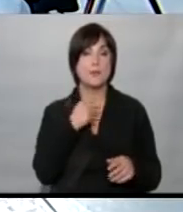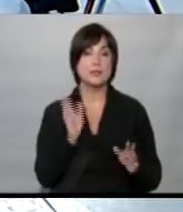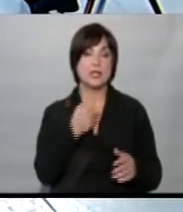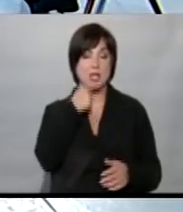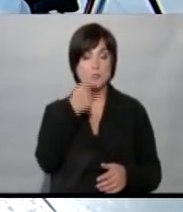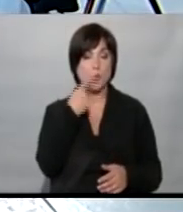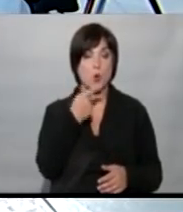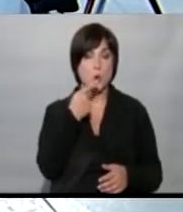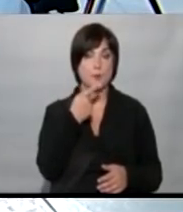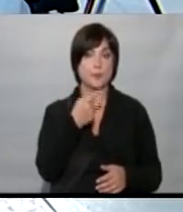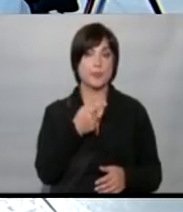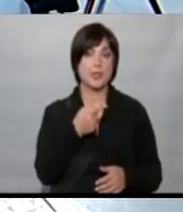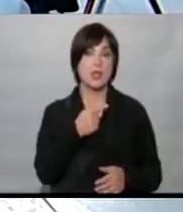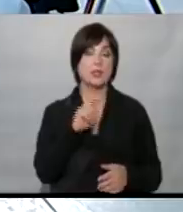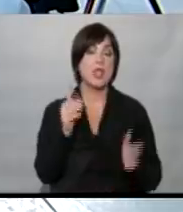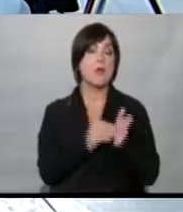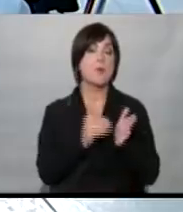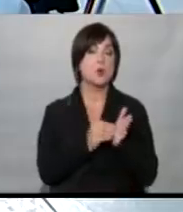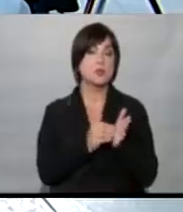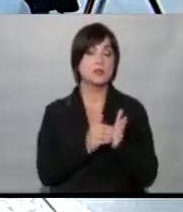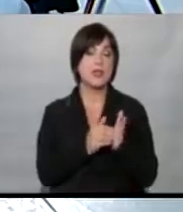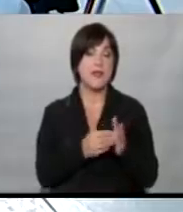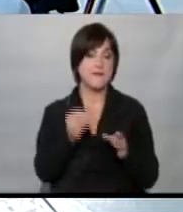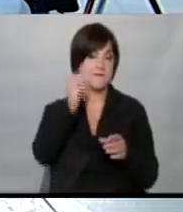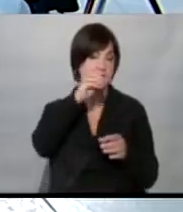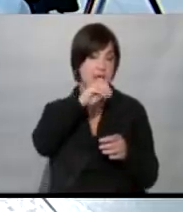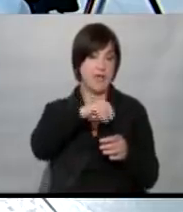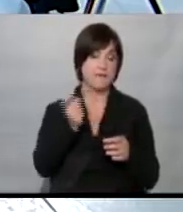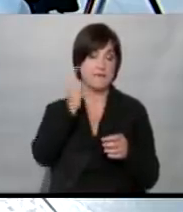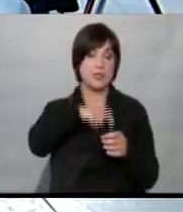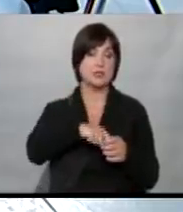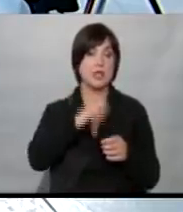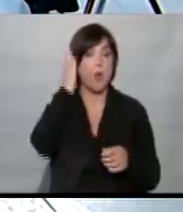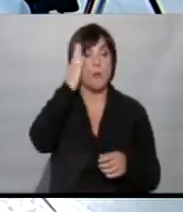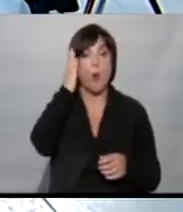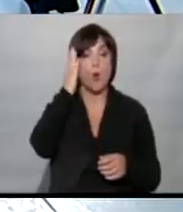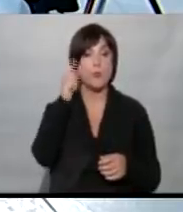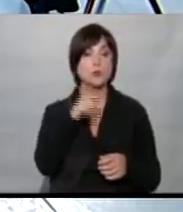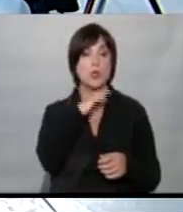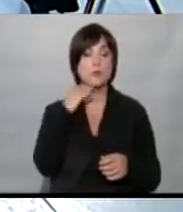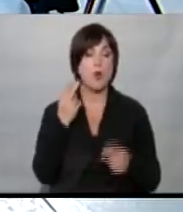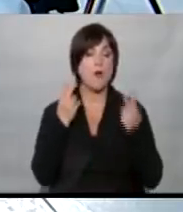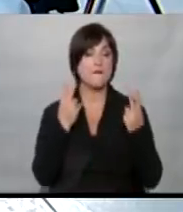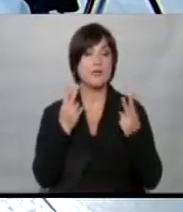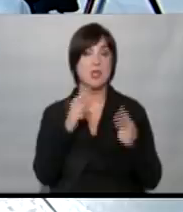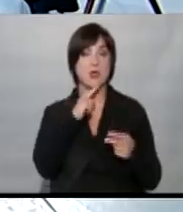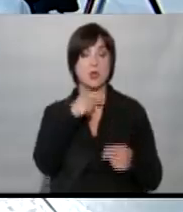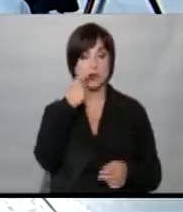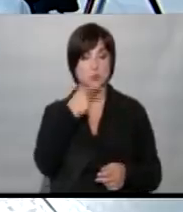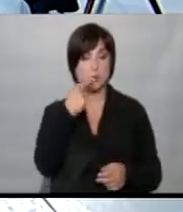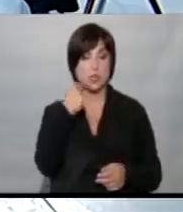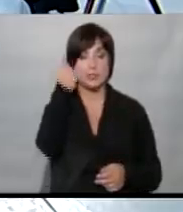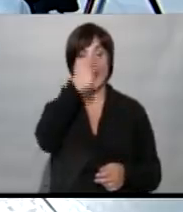станува збор за непотребно се внесе поимот и многу битен, кога станува збор